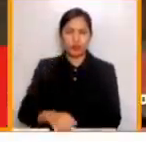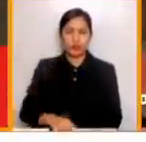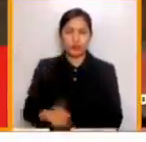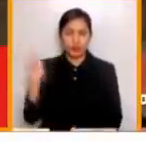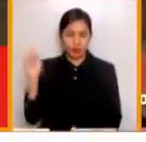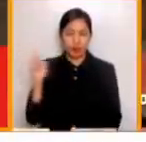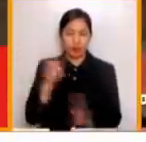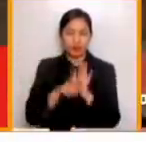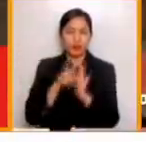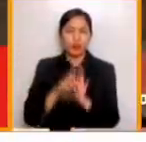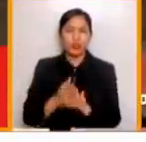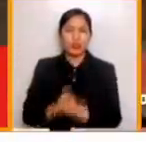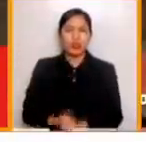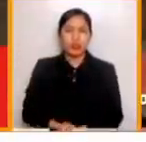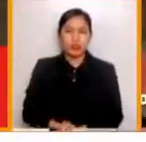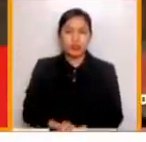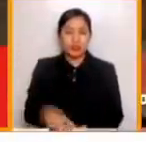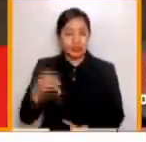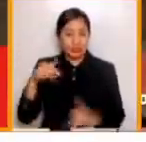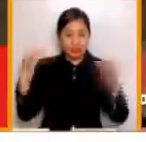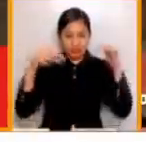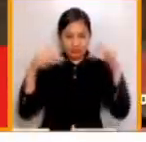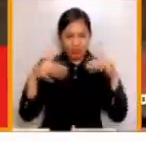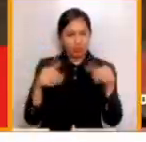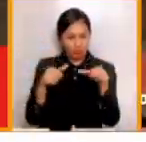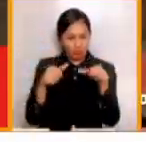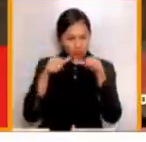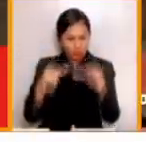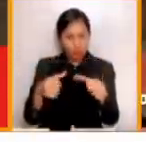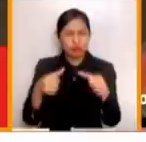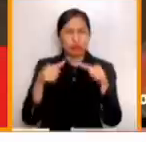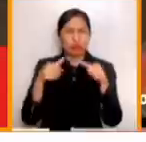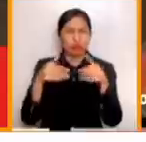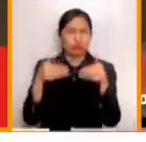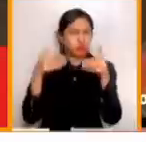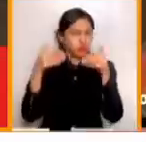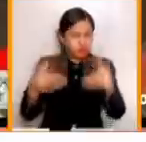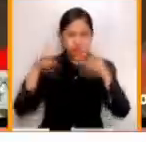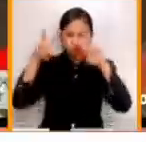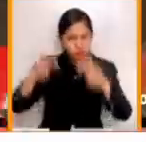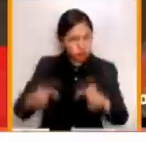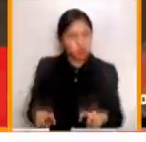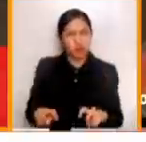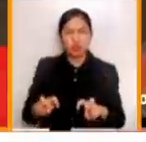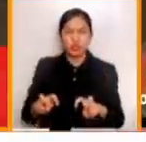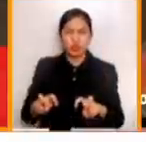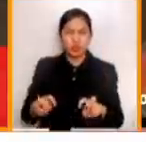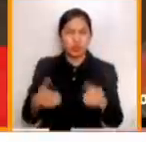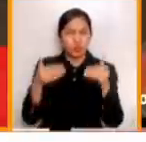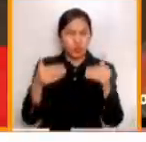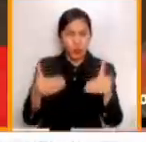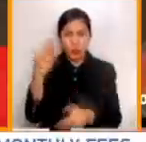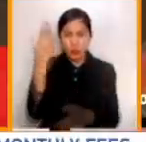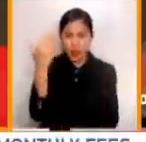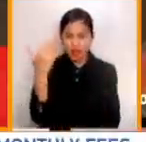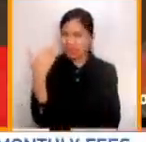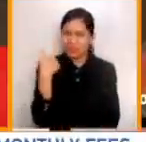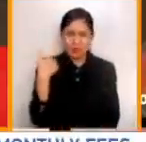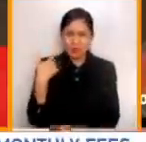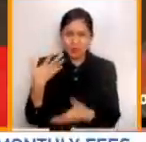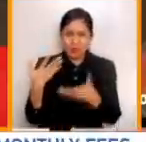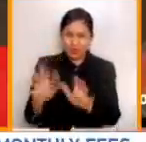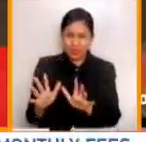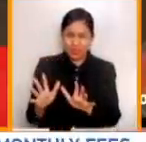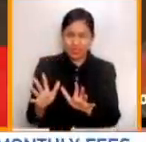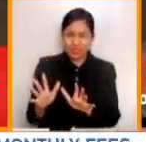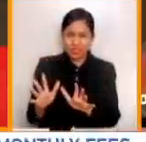on to kingdom come until we go, because we are still practically in the beginning, and we're still on formally, and